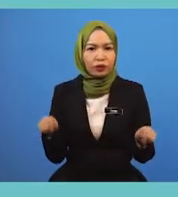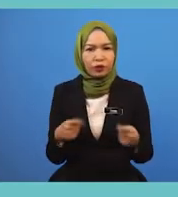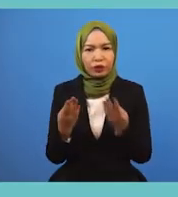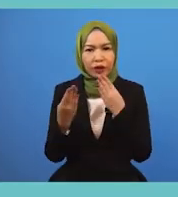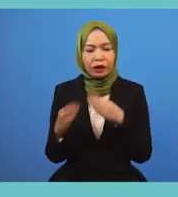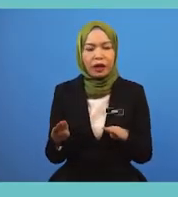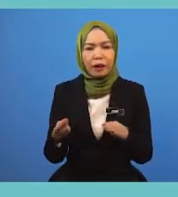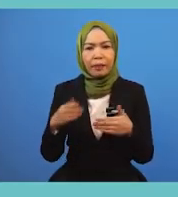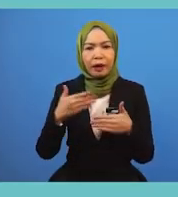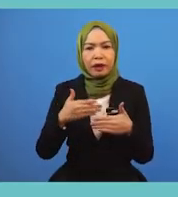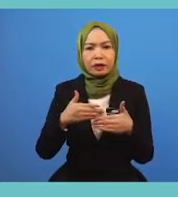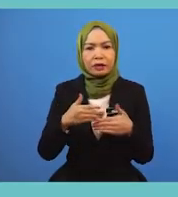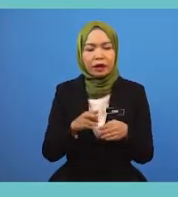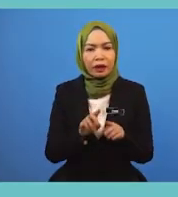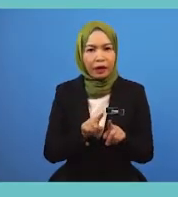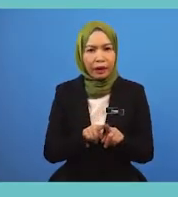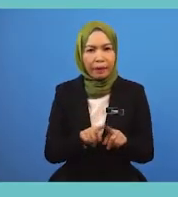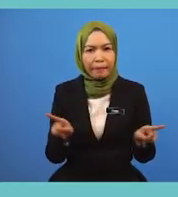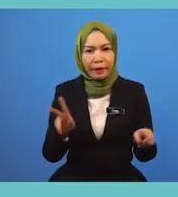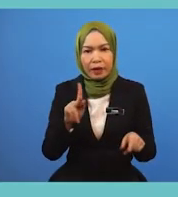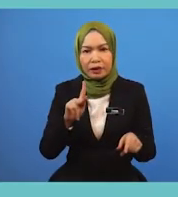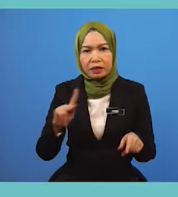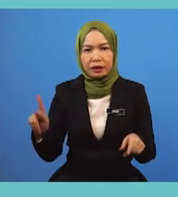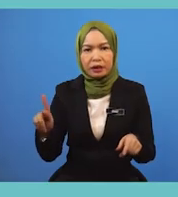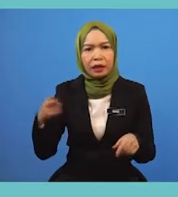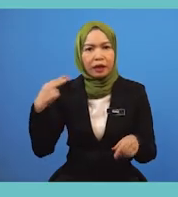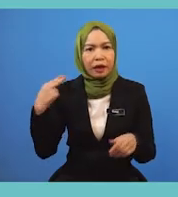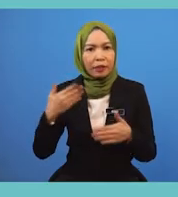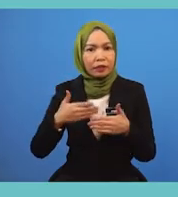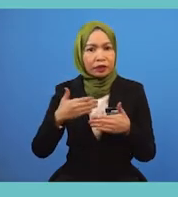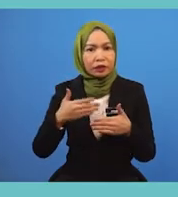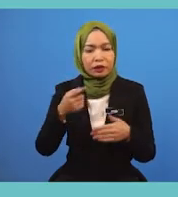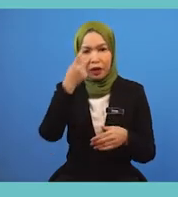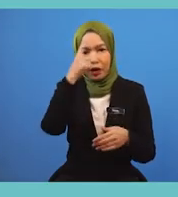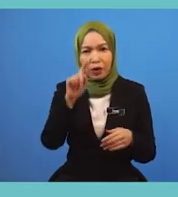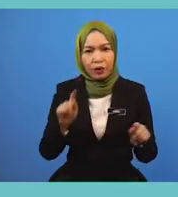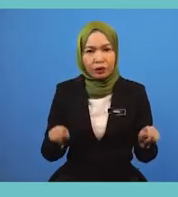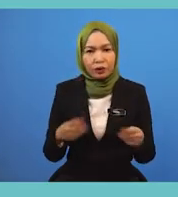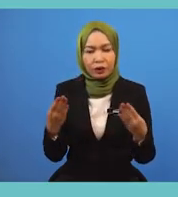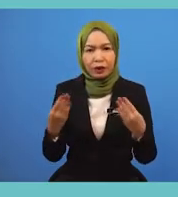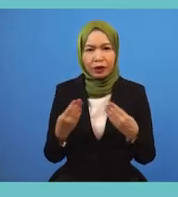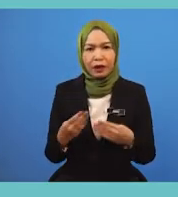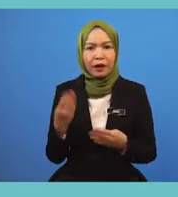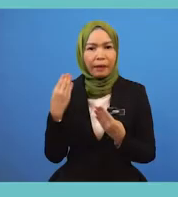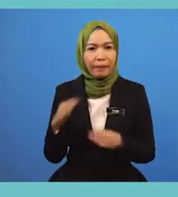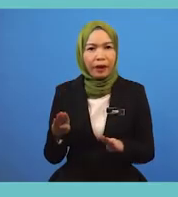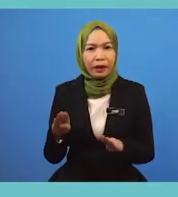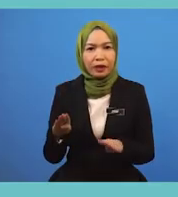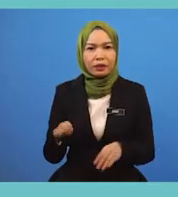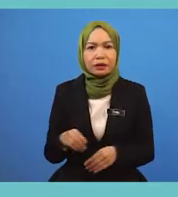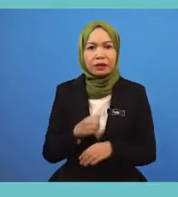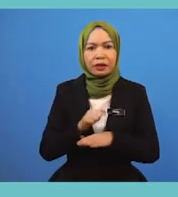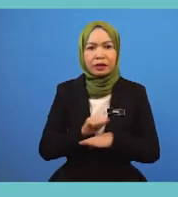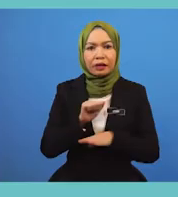Ketiga, membandingkan haba penetralan bagi tindak balas antara asid kuat